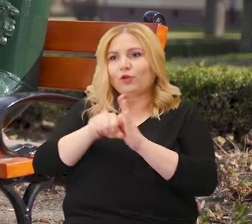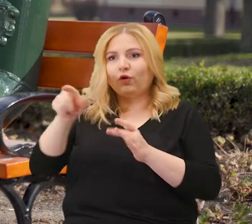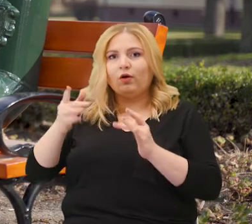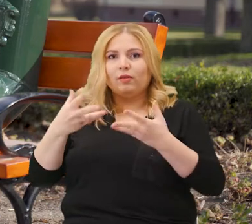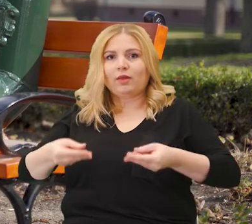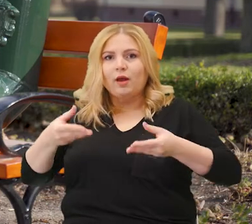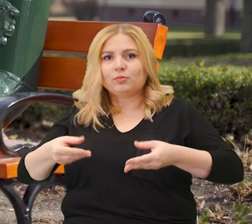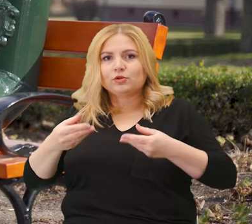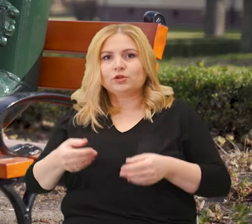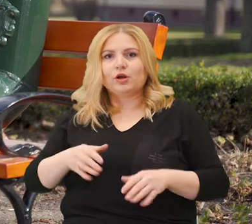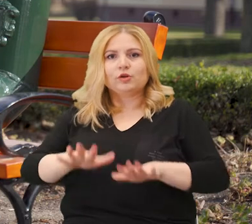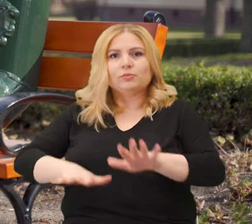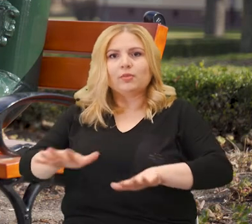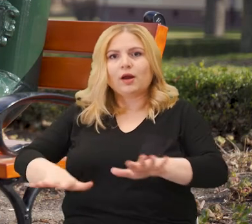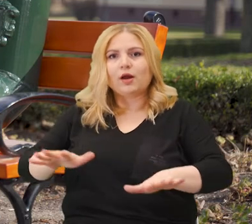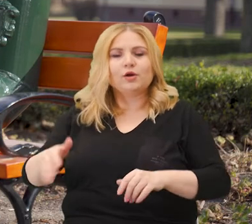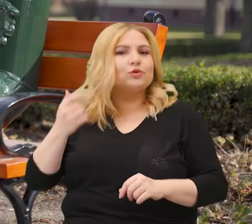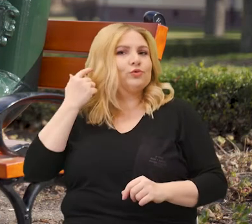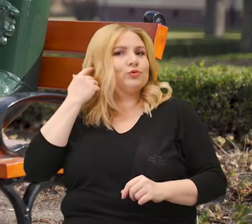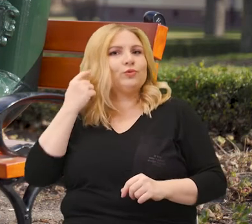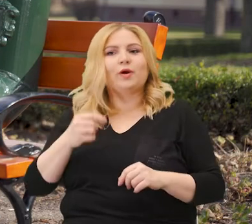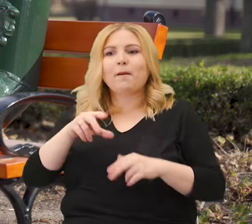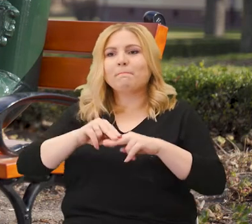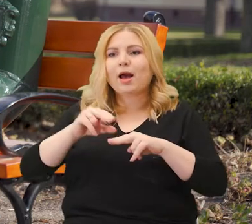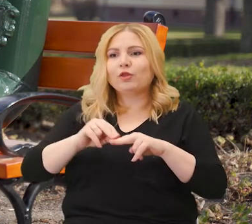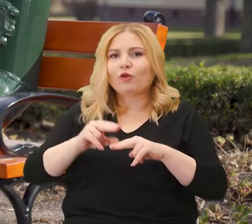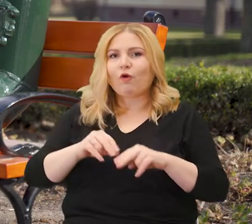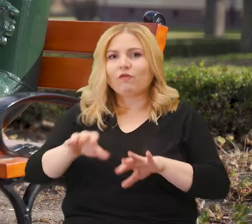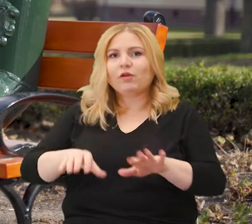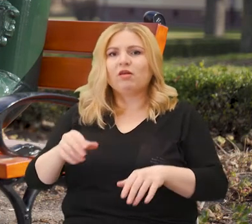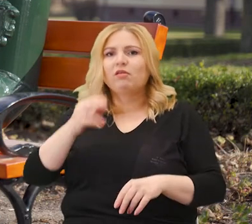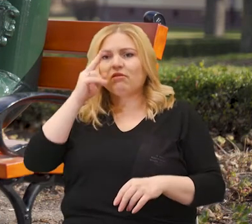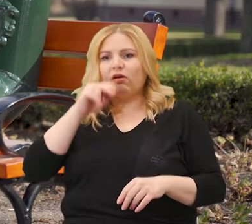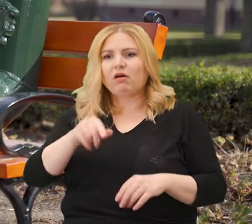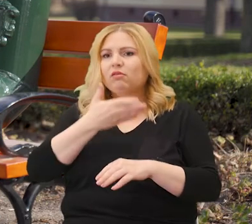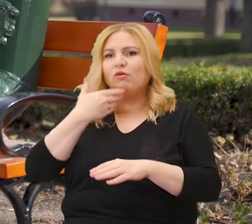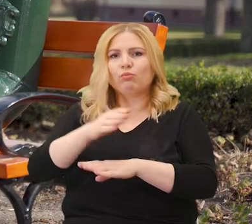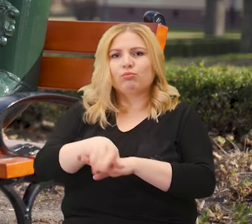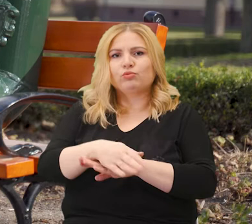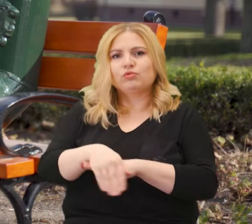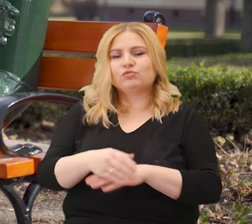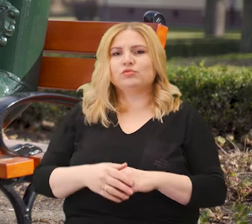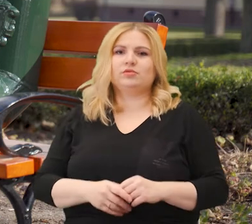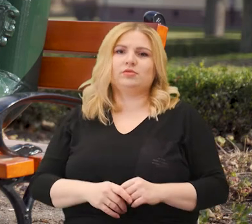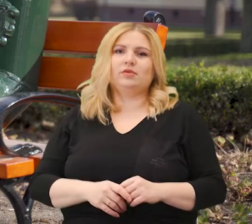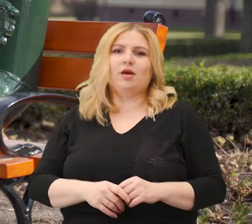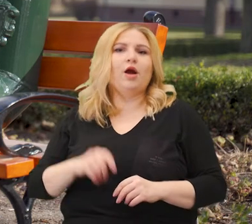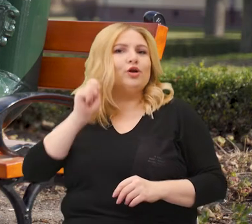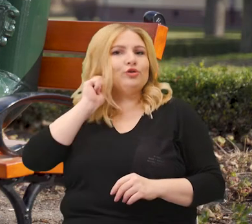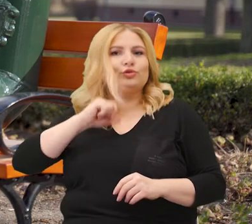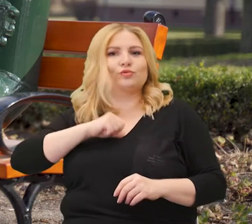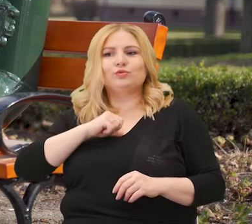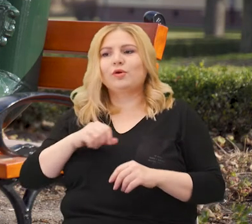tapczanu. Dało się słyszeć macanie po podłodze i szuranie mamertowych pantofli. Tata nic nie dostał, szeptał Tomcio.